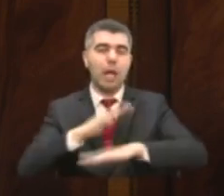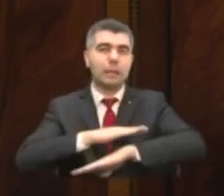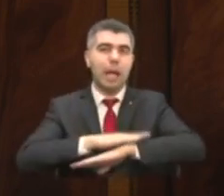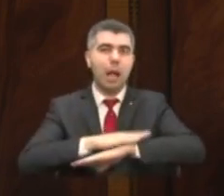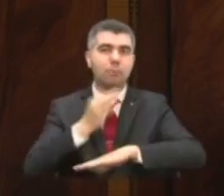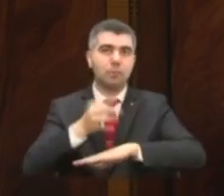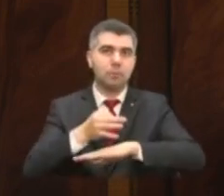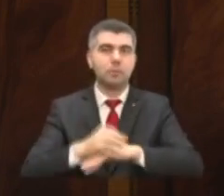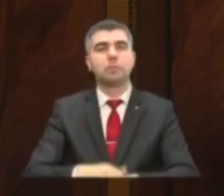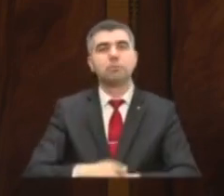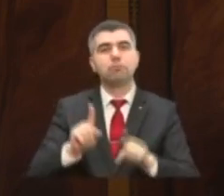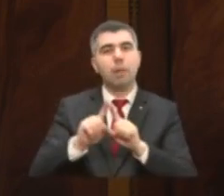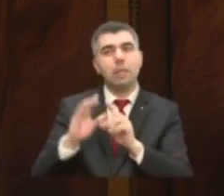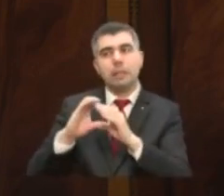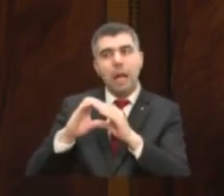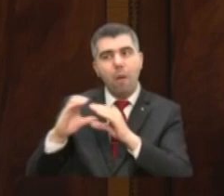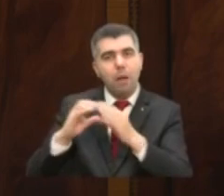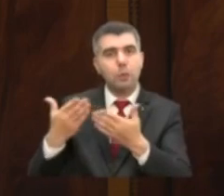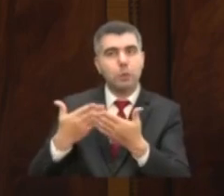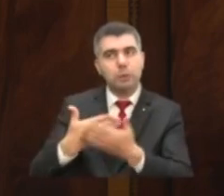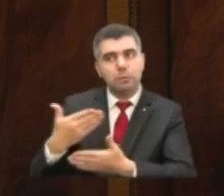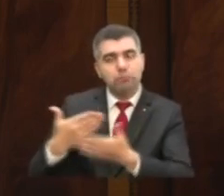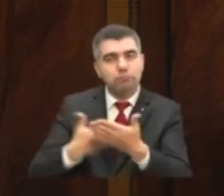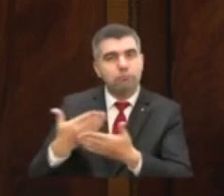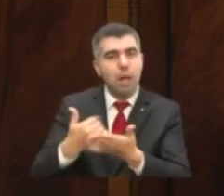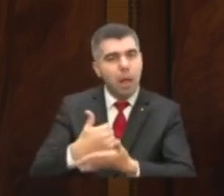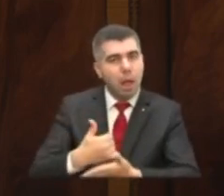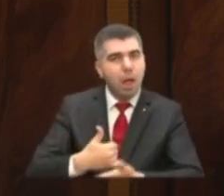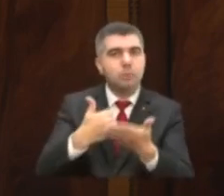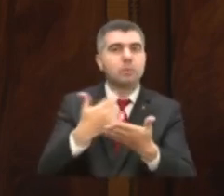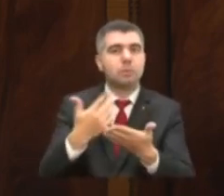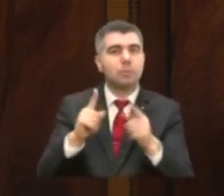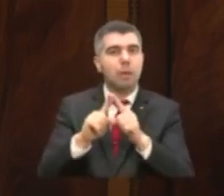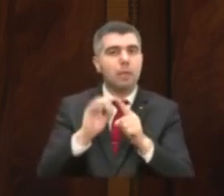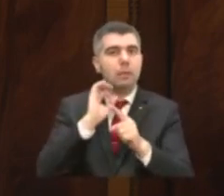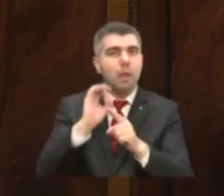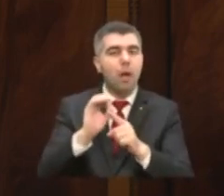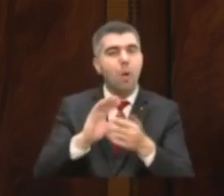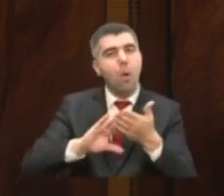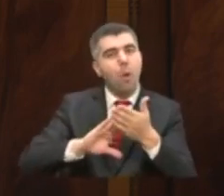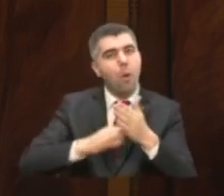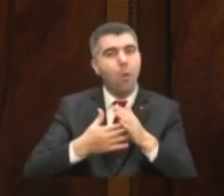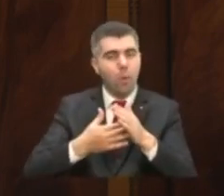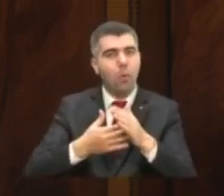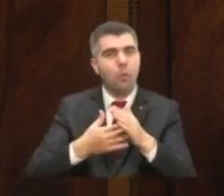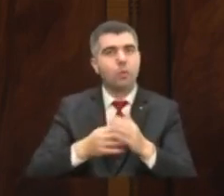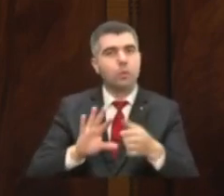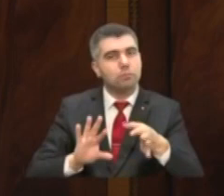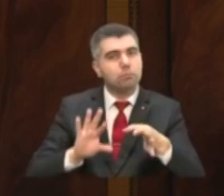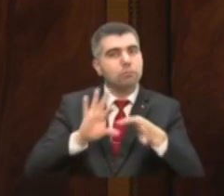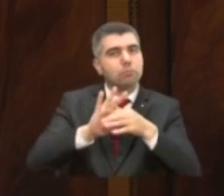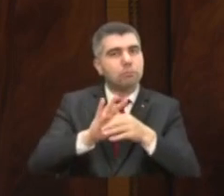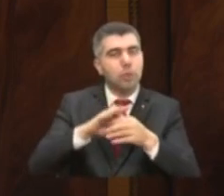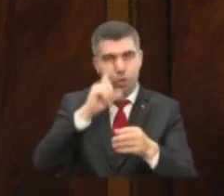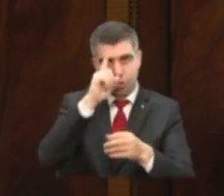مهمة، التواصل مع المؤسسات العمومية مع الجماعة الترابية لإنخراط في هاد الورش. اذا ان